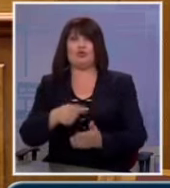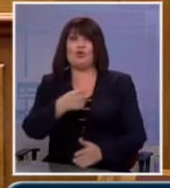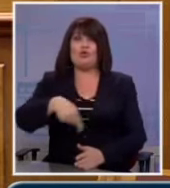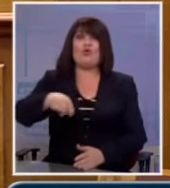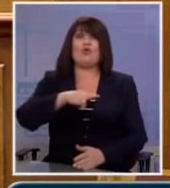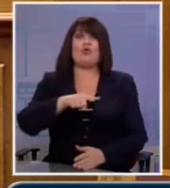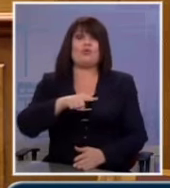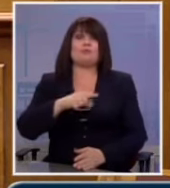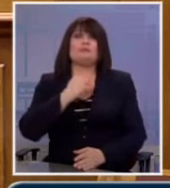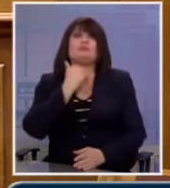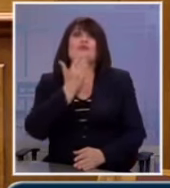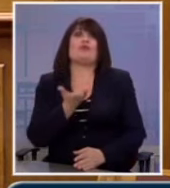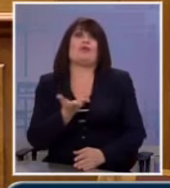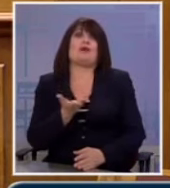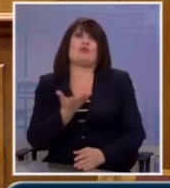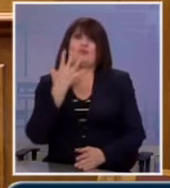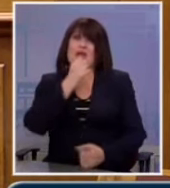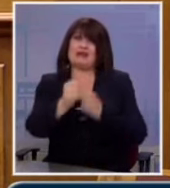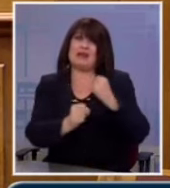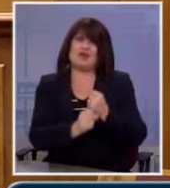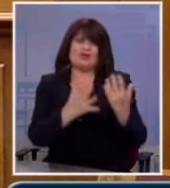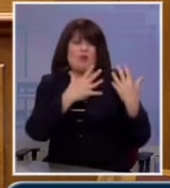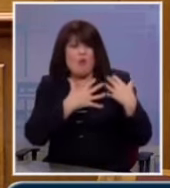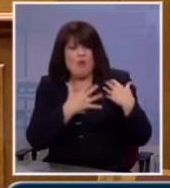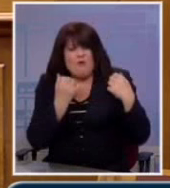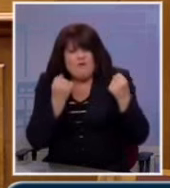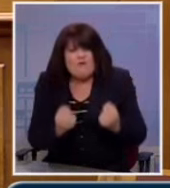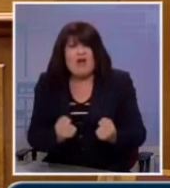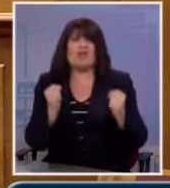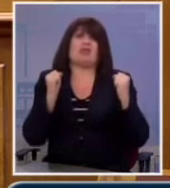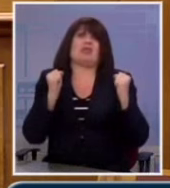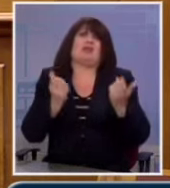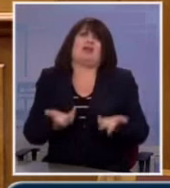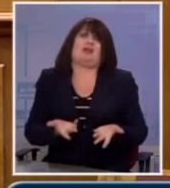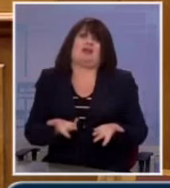έχουν σηκώσει 5 χρόνια τώρα όλα τα βάρη και δεν αντέχουν άλλο.